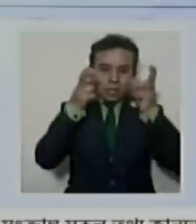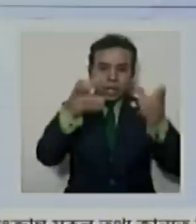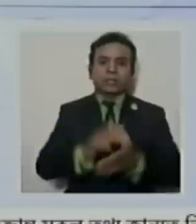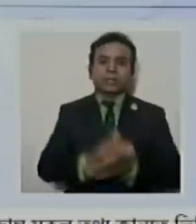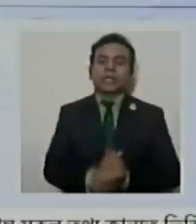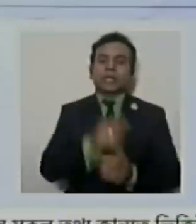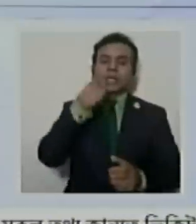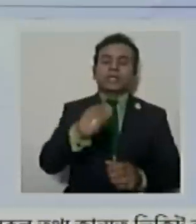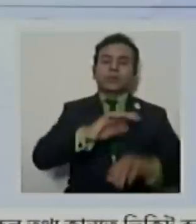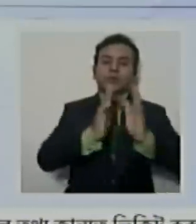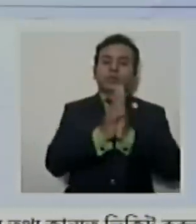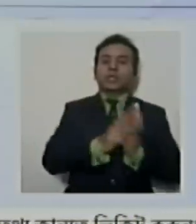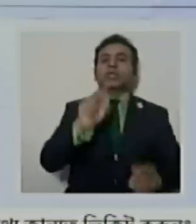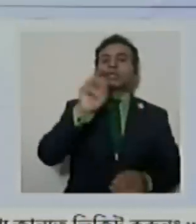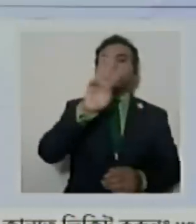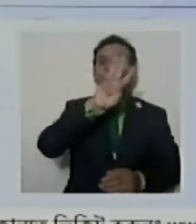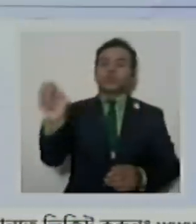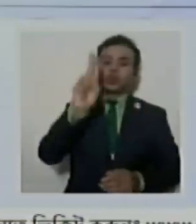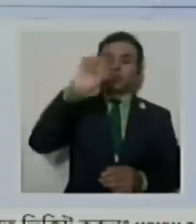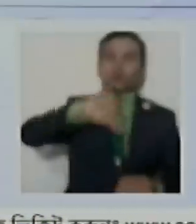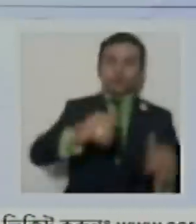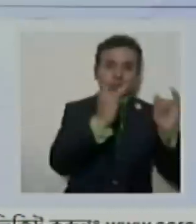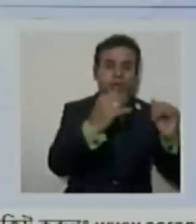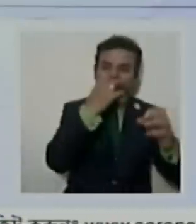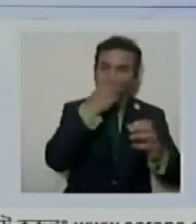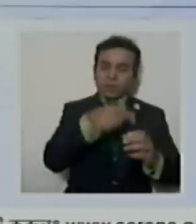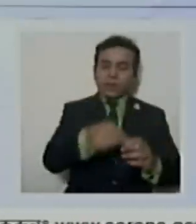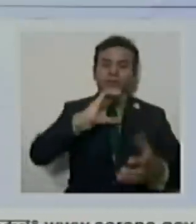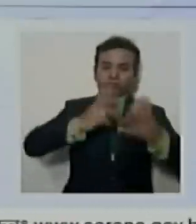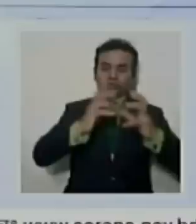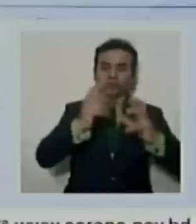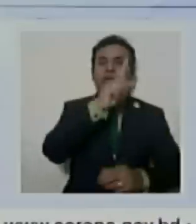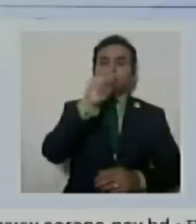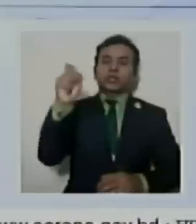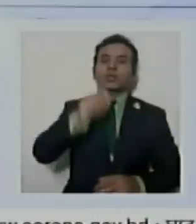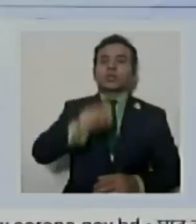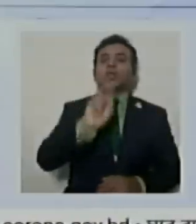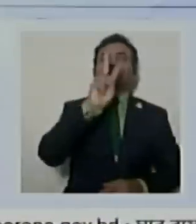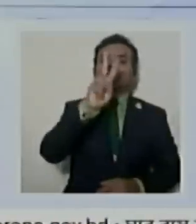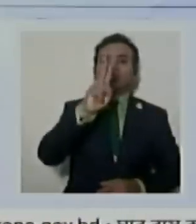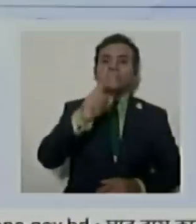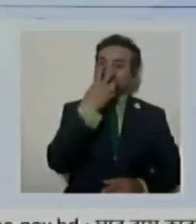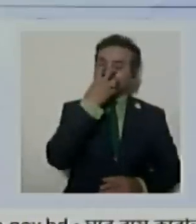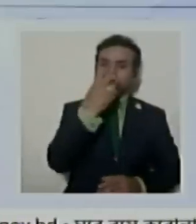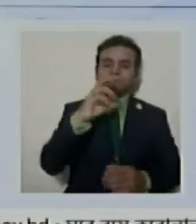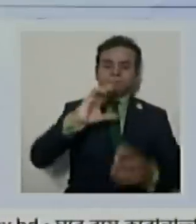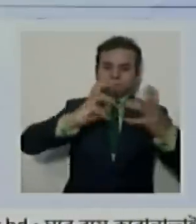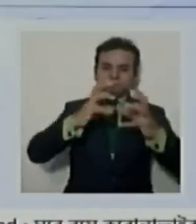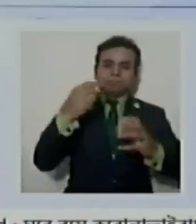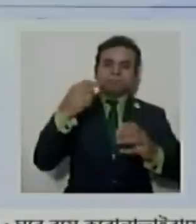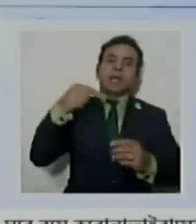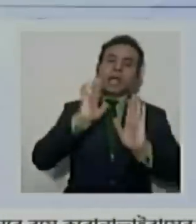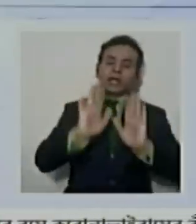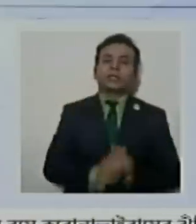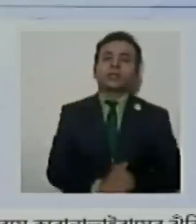8594। এবং এই সকল হাসপাতালের মধ্যেই আমাদের আইসিইউ বেড আছে 329 এবং ডায়ালাইসিস ইউনিট আছে 102।